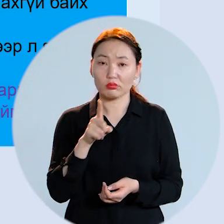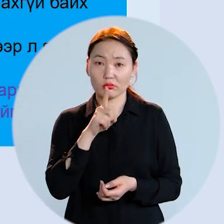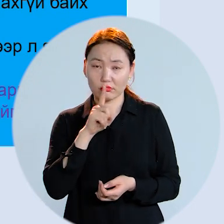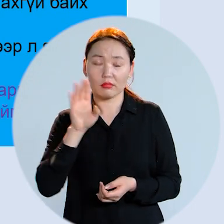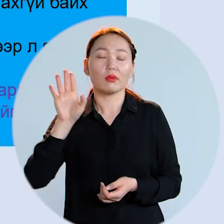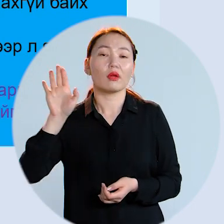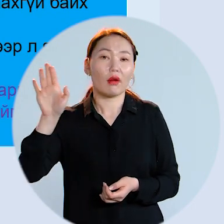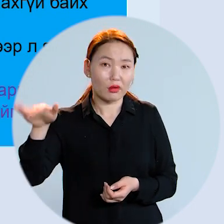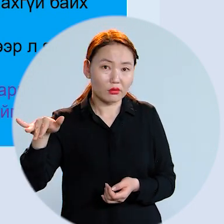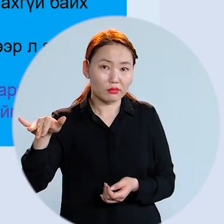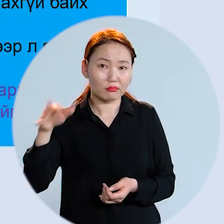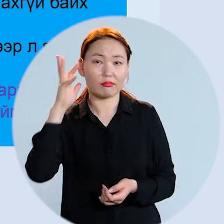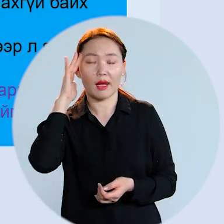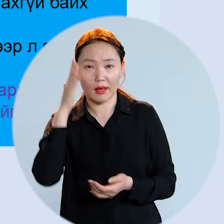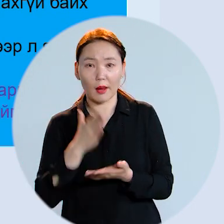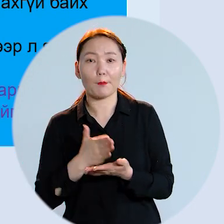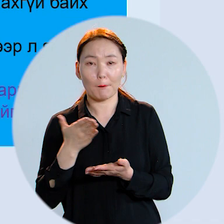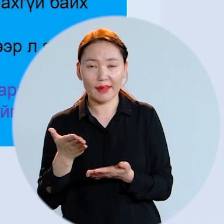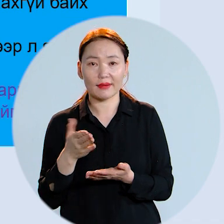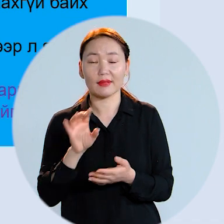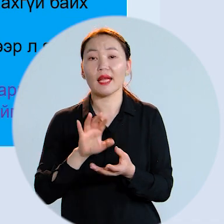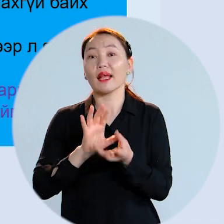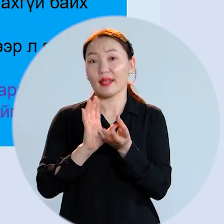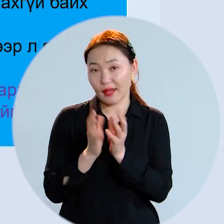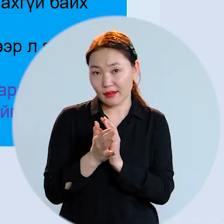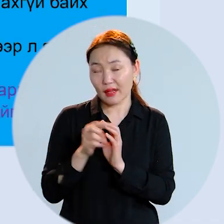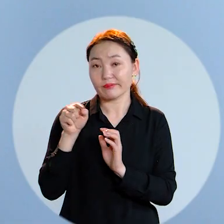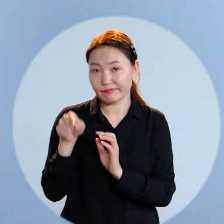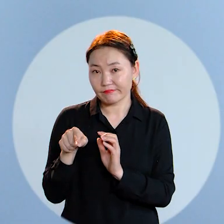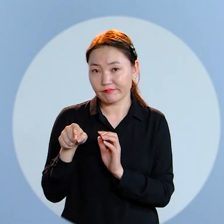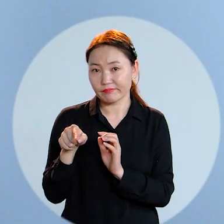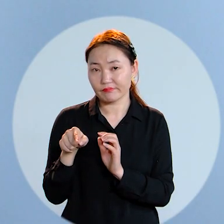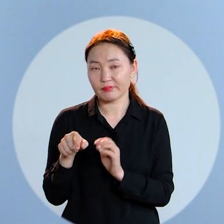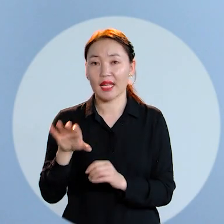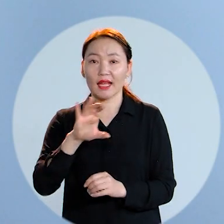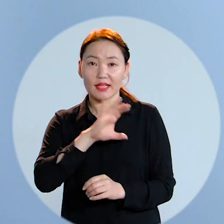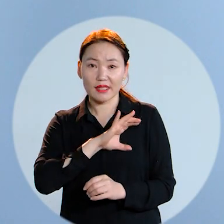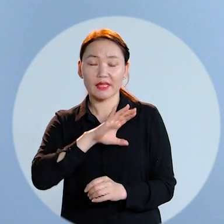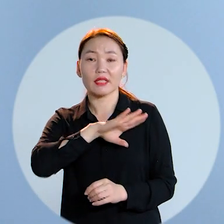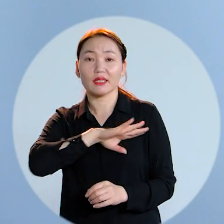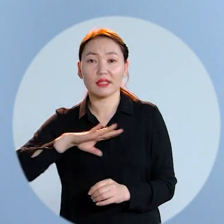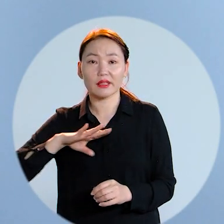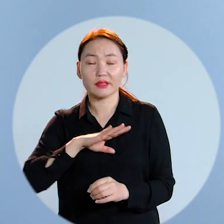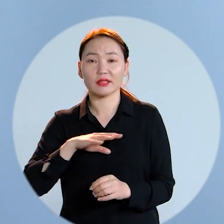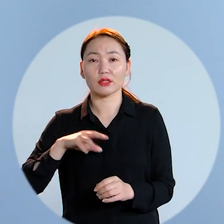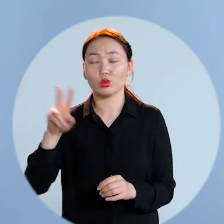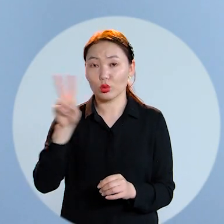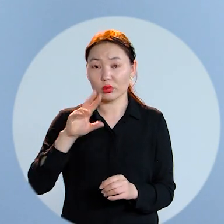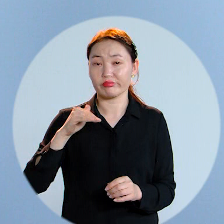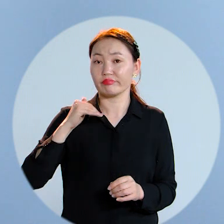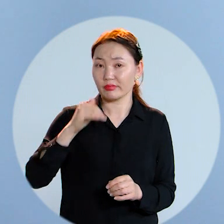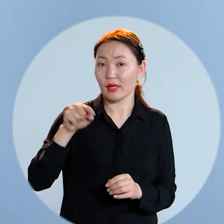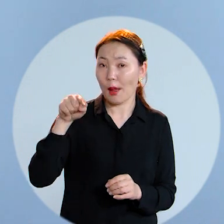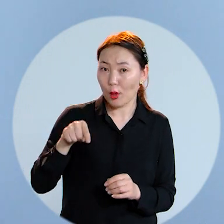яваад өх арга замууд бол бас байдаг. Гэхдээ хэдийгээр ингээд одоо танд таагүй байгаа холбоо харилцаанаас татгалзаж байгаа боловч